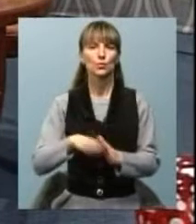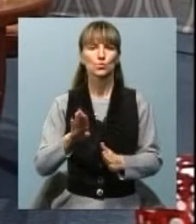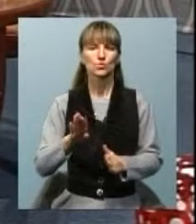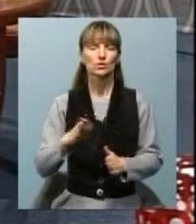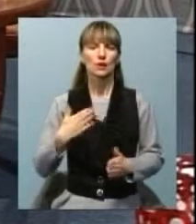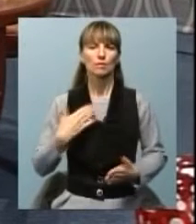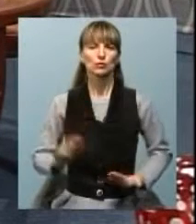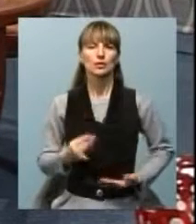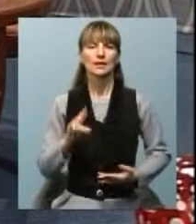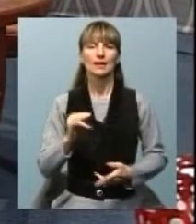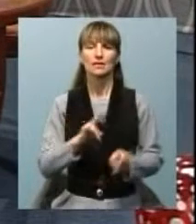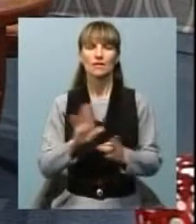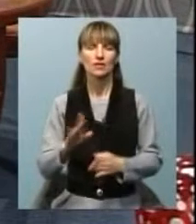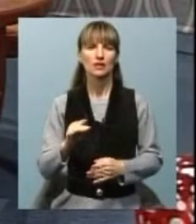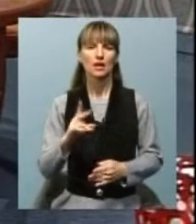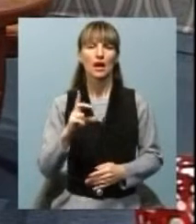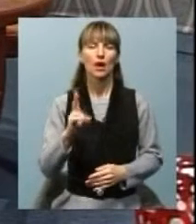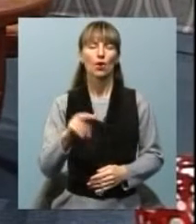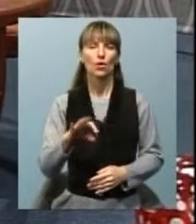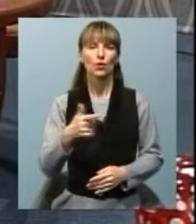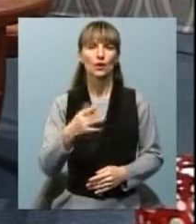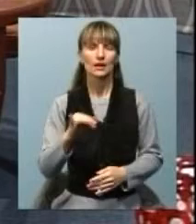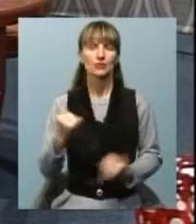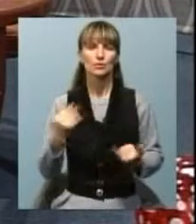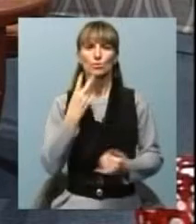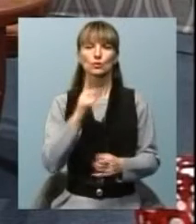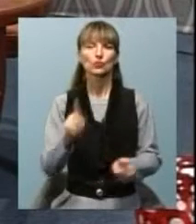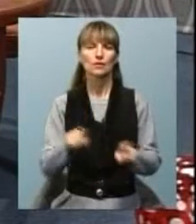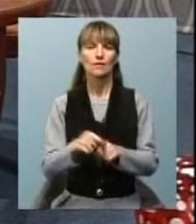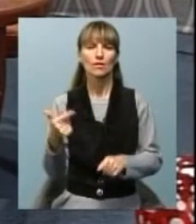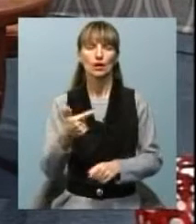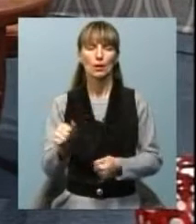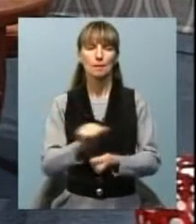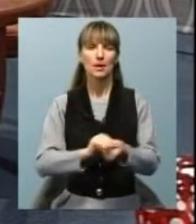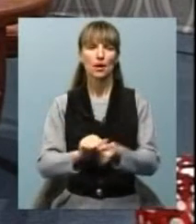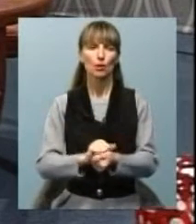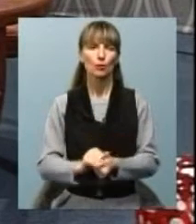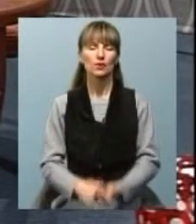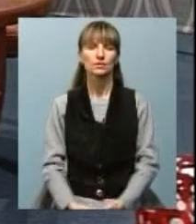не зашкоджує екології. Ну а саме зараз давайте і подивимося, що ж таке вторинна переробка.